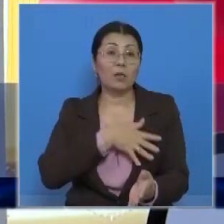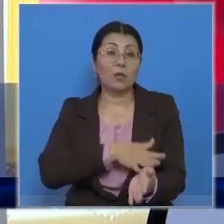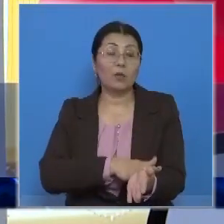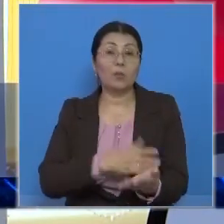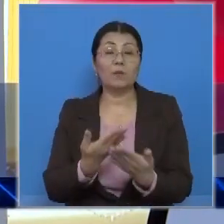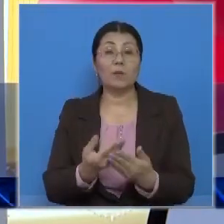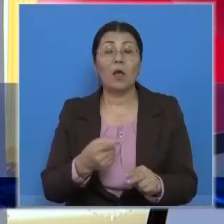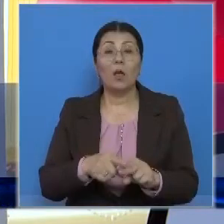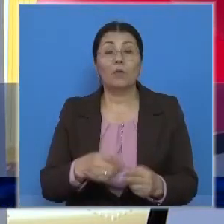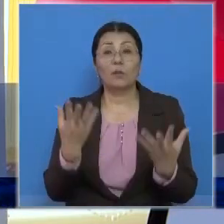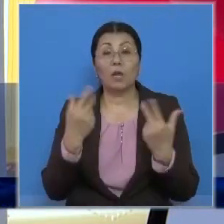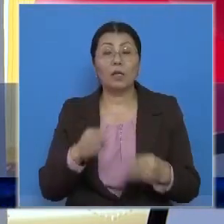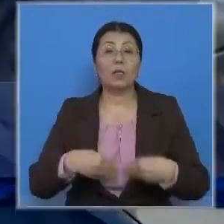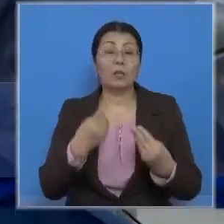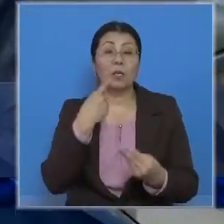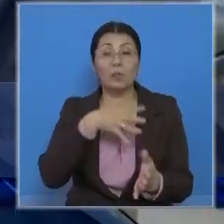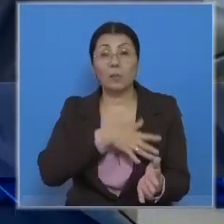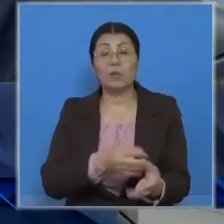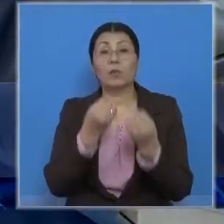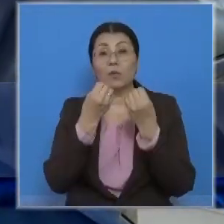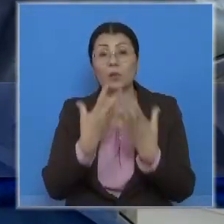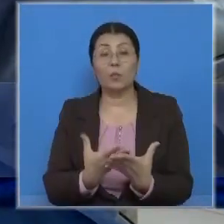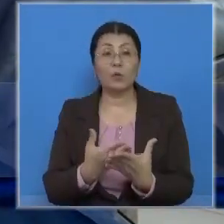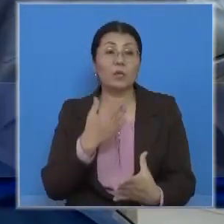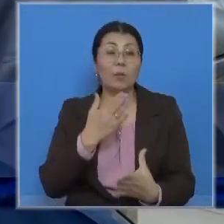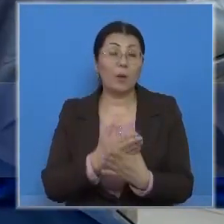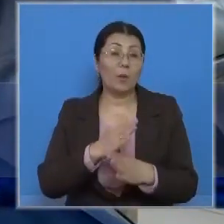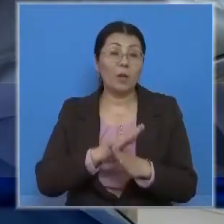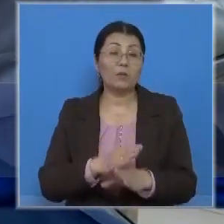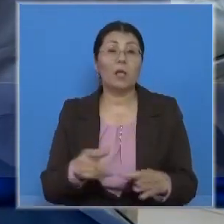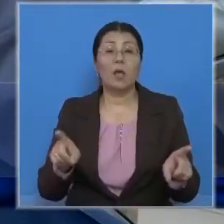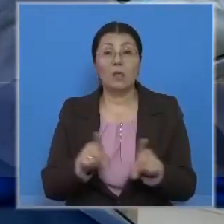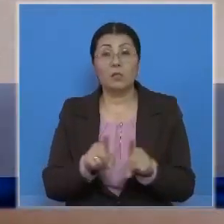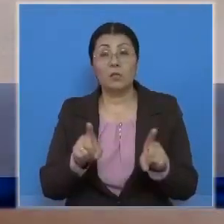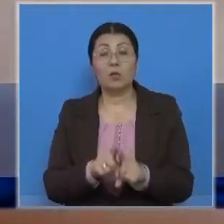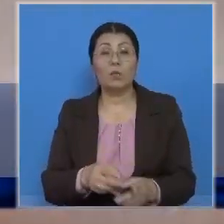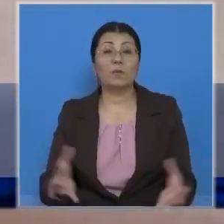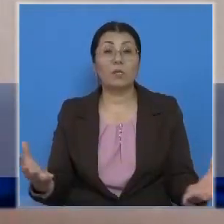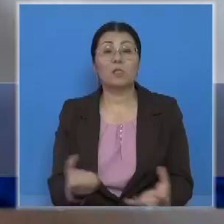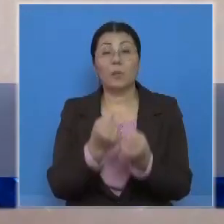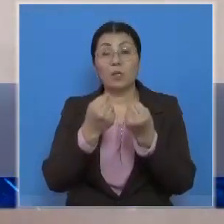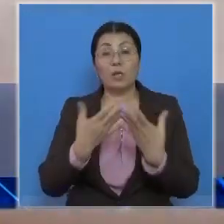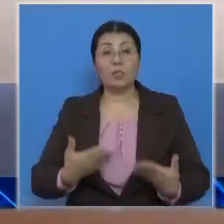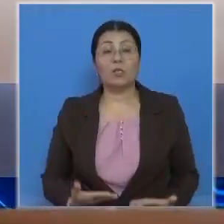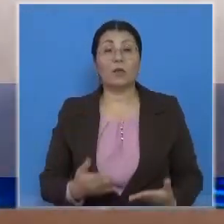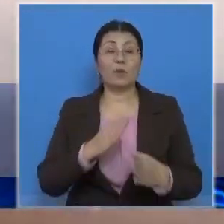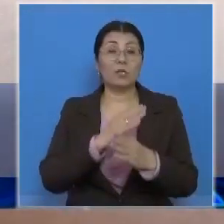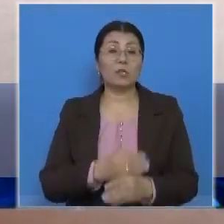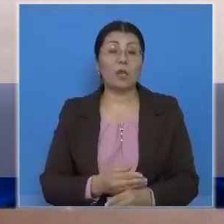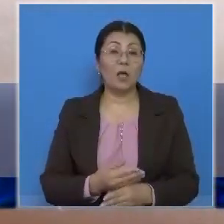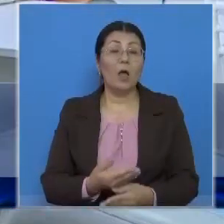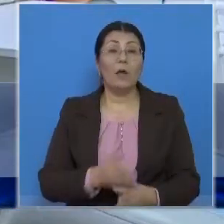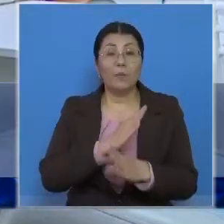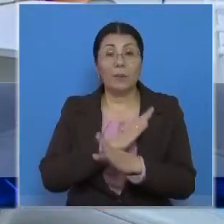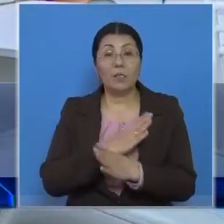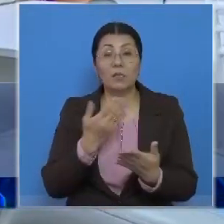Они считают, что когда ты отдаешь кровь, ты не просто помогаешь другому. Здесь уже идет речь о спасении человеческой жизни от болезни и даже